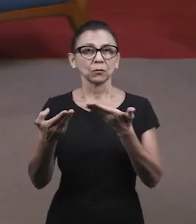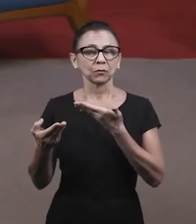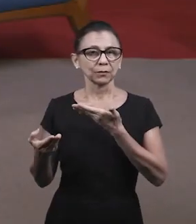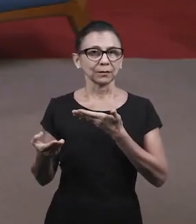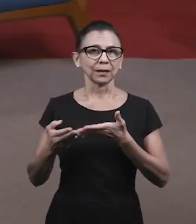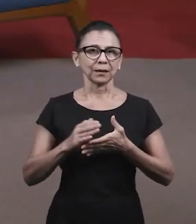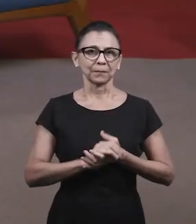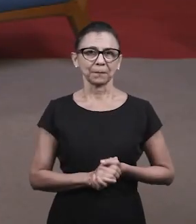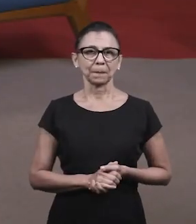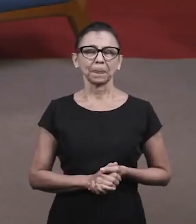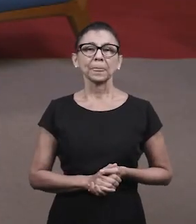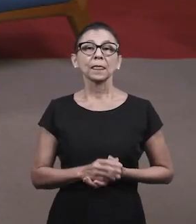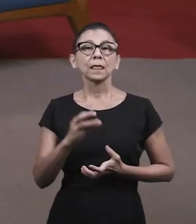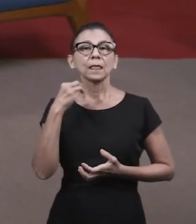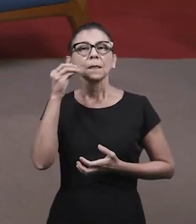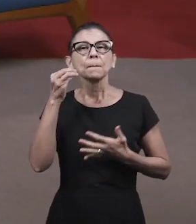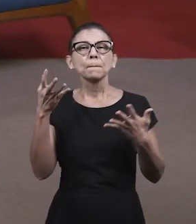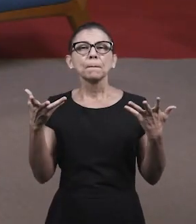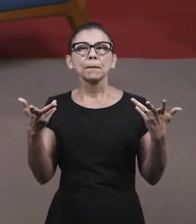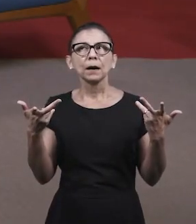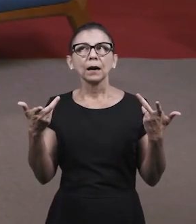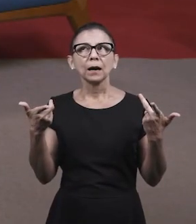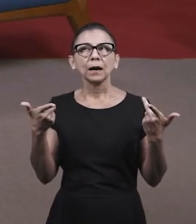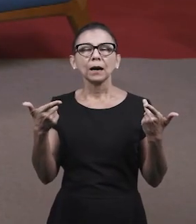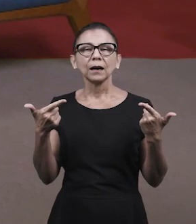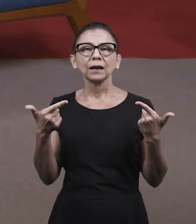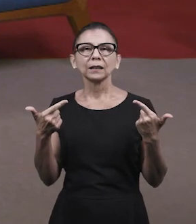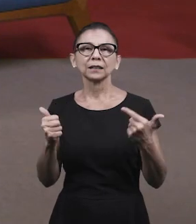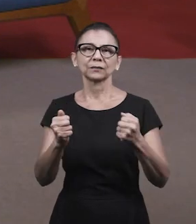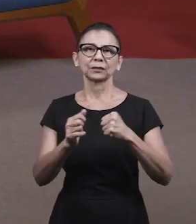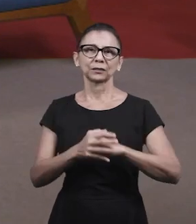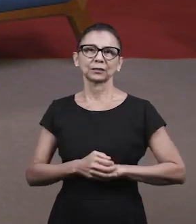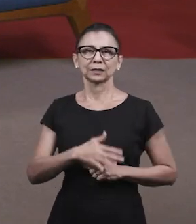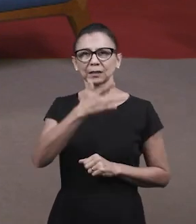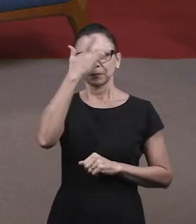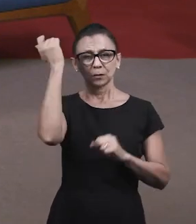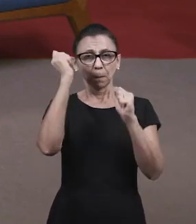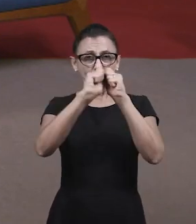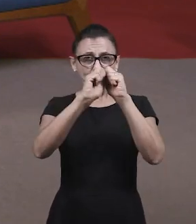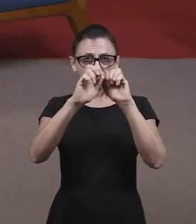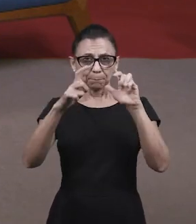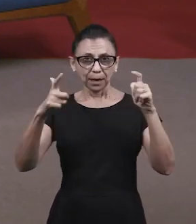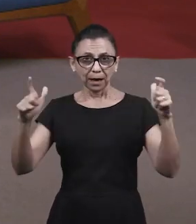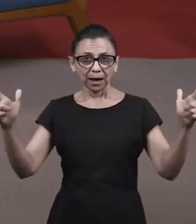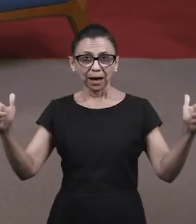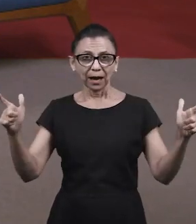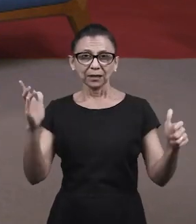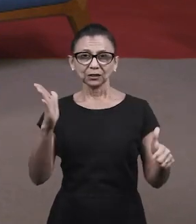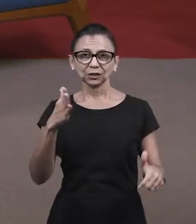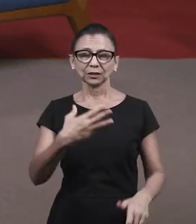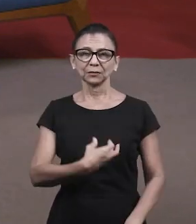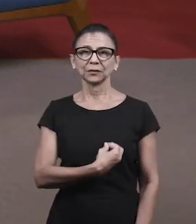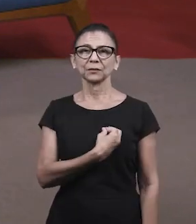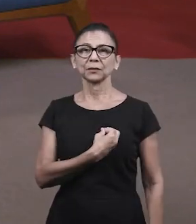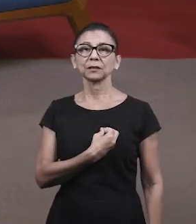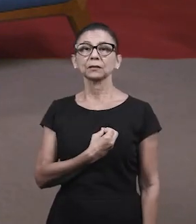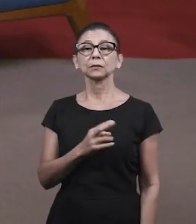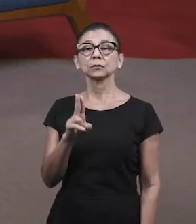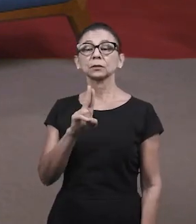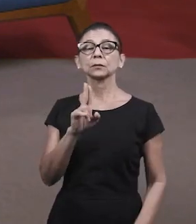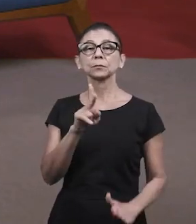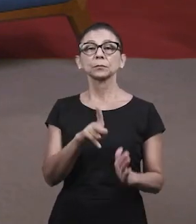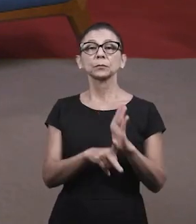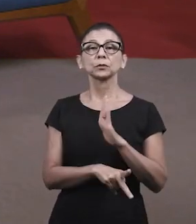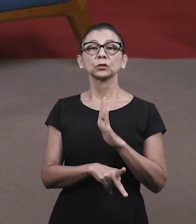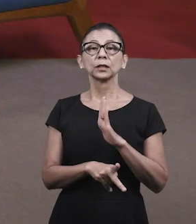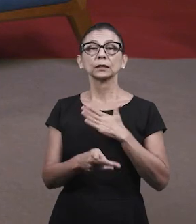Je veux vous inviter à vivre une expérience merveilleuse que dizaines de milliers de personnes ont déjà vécue. Je veux vous inviter à